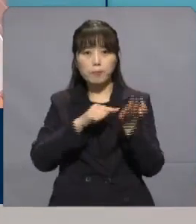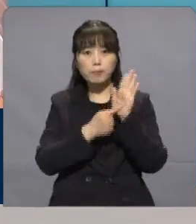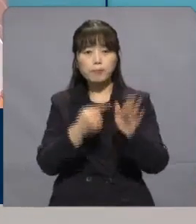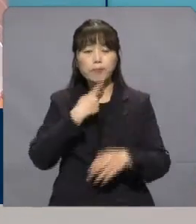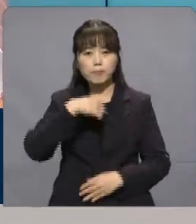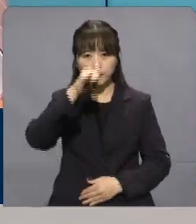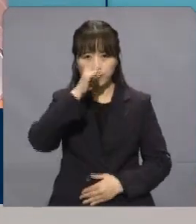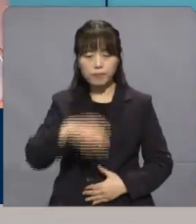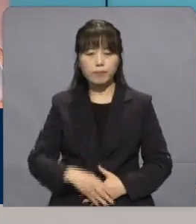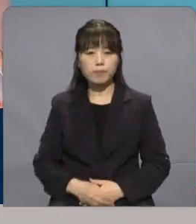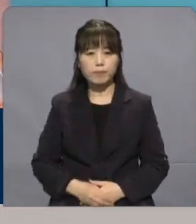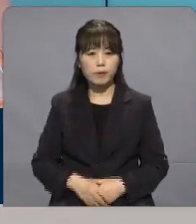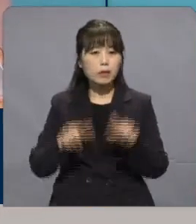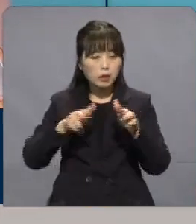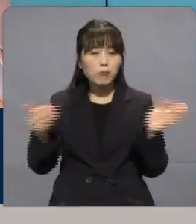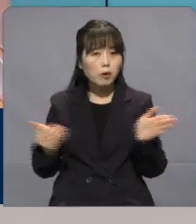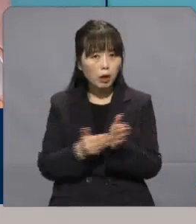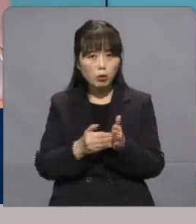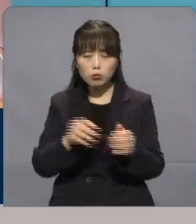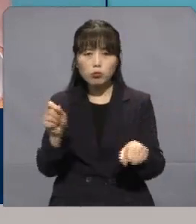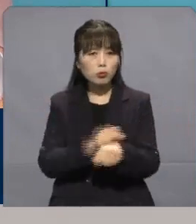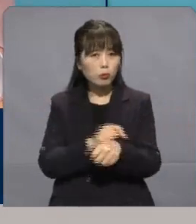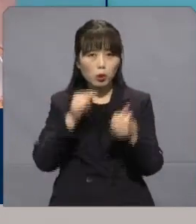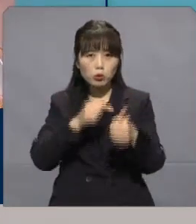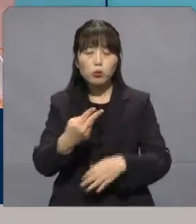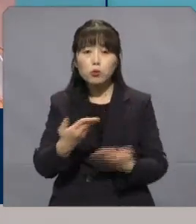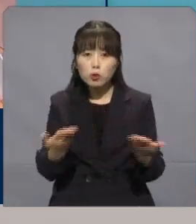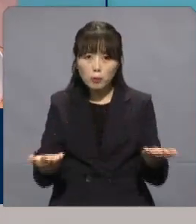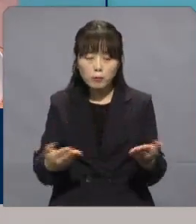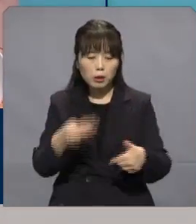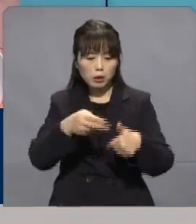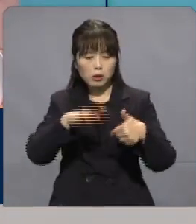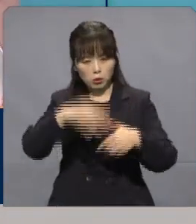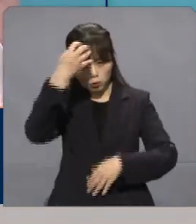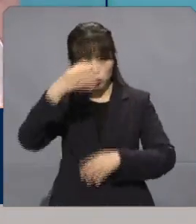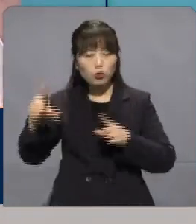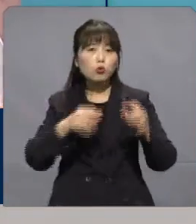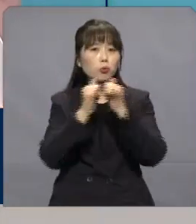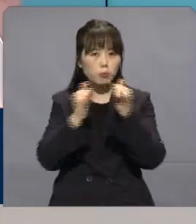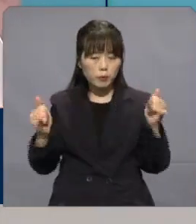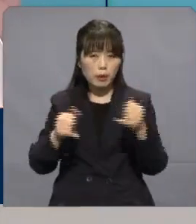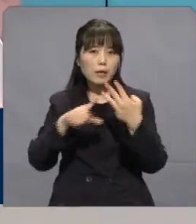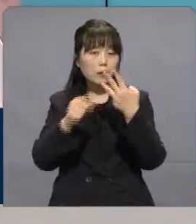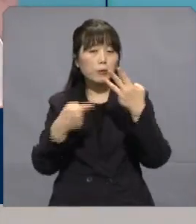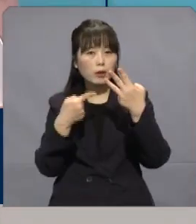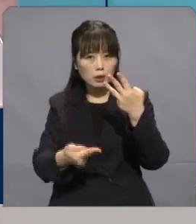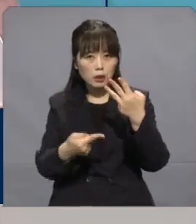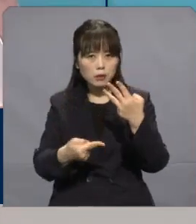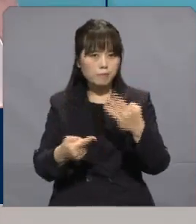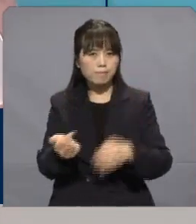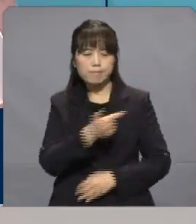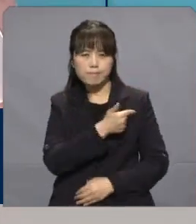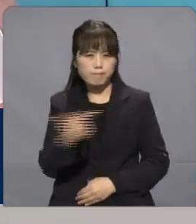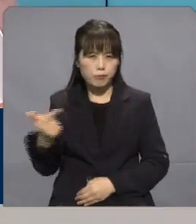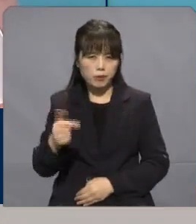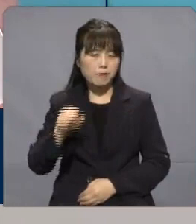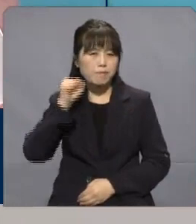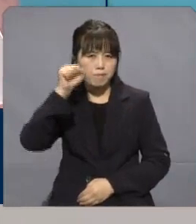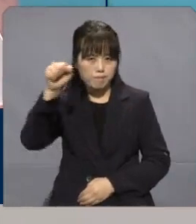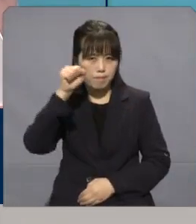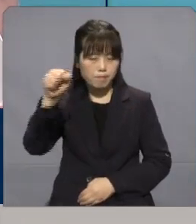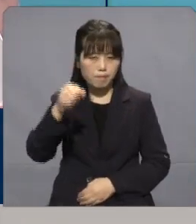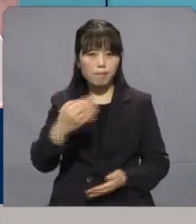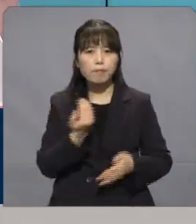바 있는데요. 지금까지도 별다른 조치가 없자 인천 영종도 주민들이 3월 1일 대대적인 차량